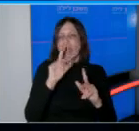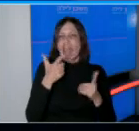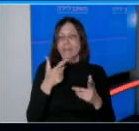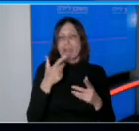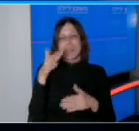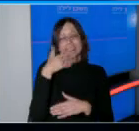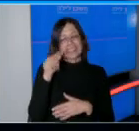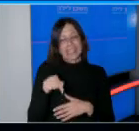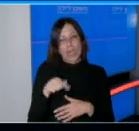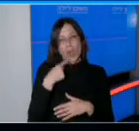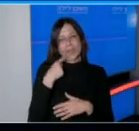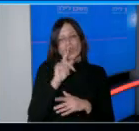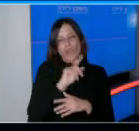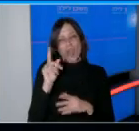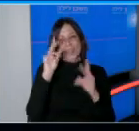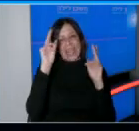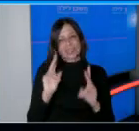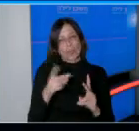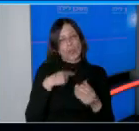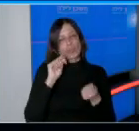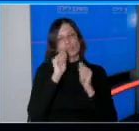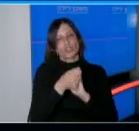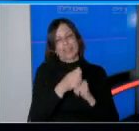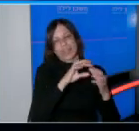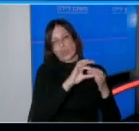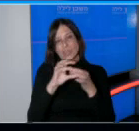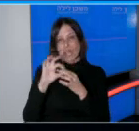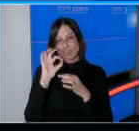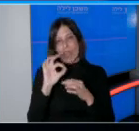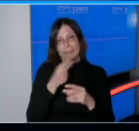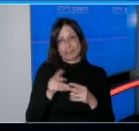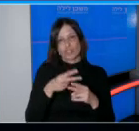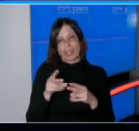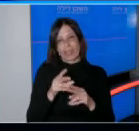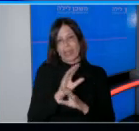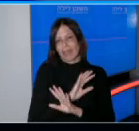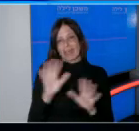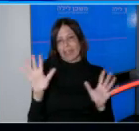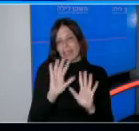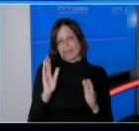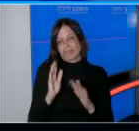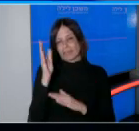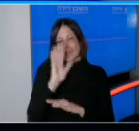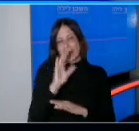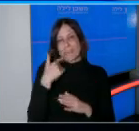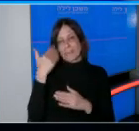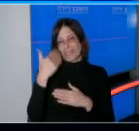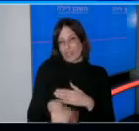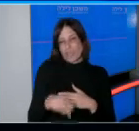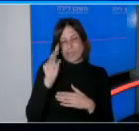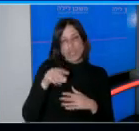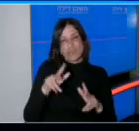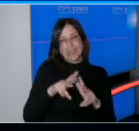אתם יודעים מה, עצור, לא מוכנים יותר. בואו נשנה את הנוסחה של המשכנתא. אין יותר שפיצר. כי הרי בסופו של דבר יש